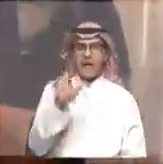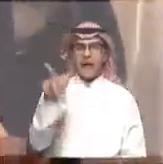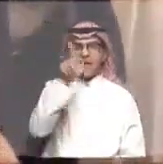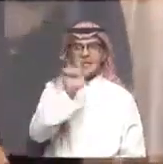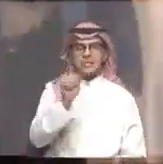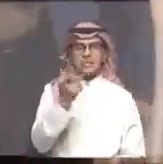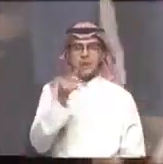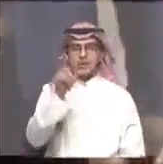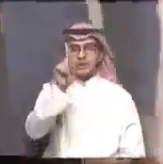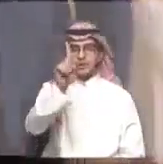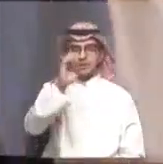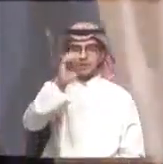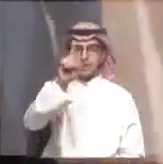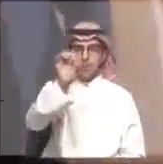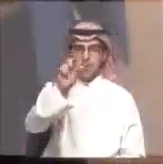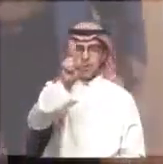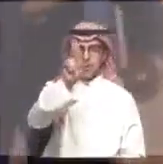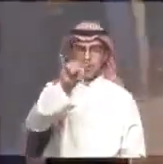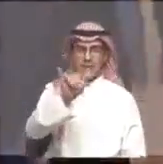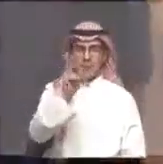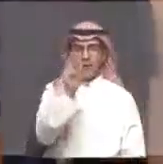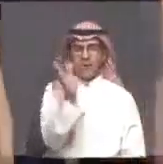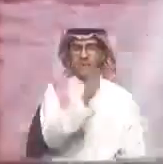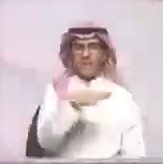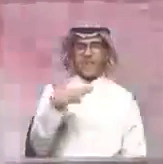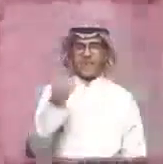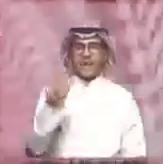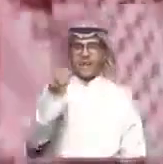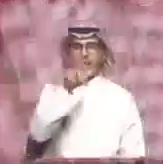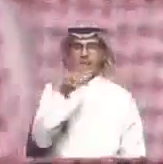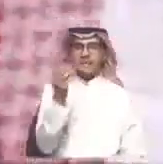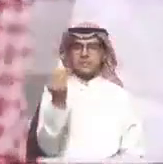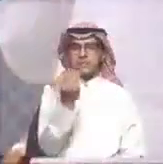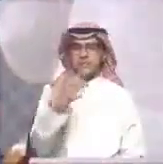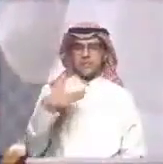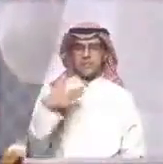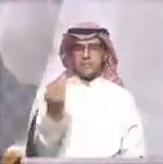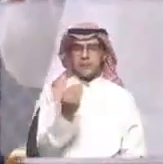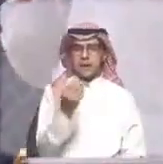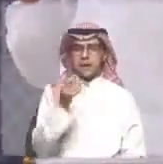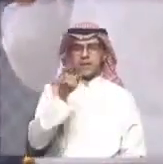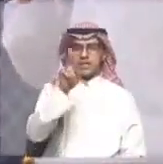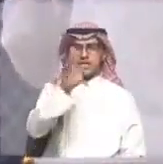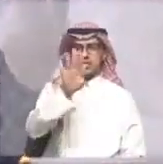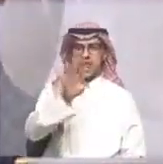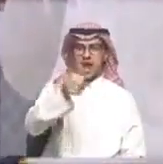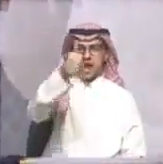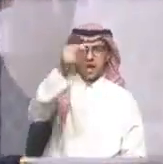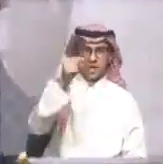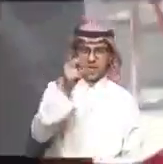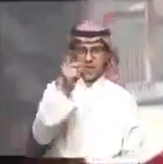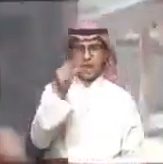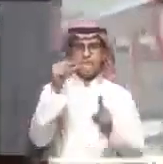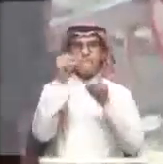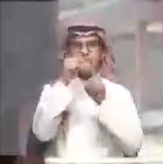الرئيس إدريس دبي أنتو رئيس جمهورية تشاد، ودولة السيد شهيد خاقة عباسي رئيس وزراء جمهورية